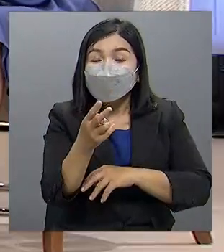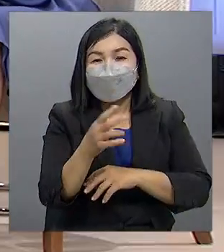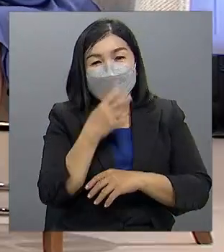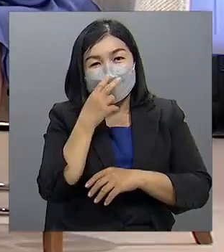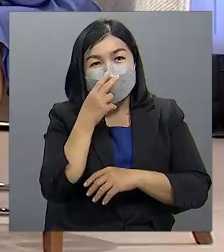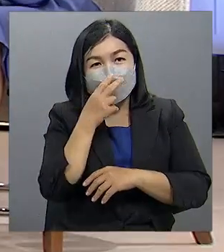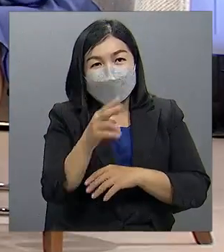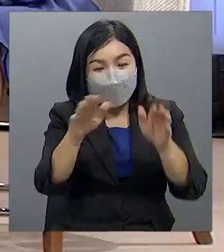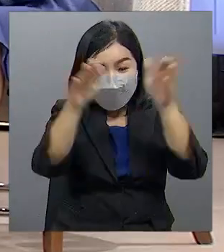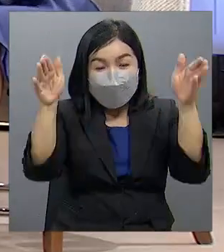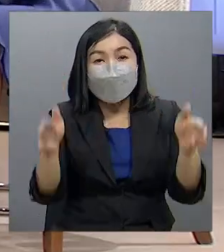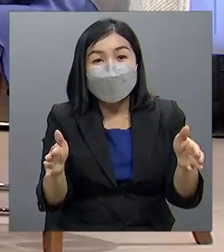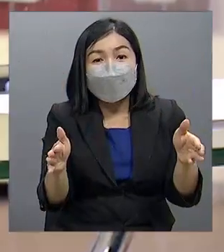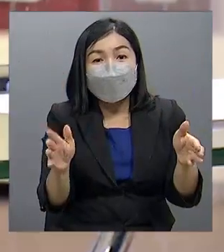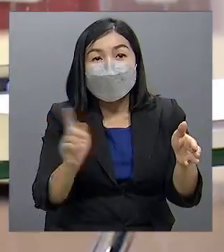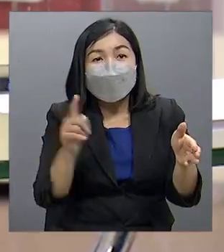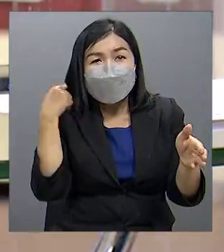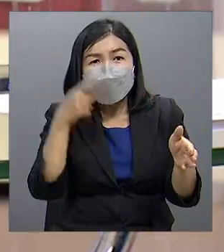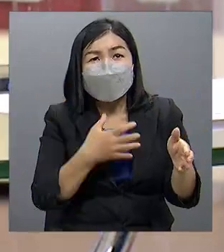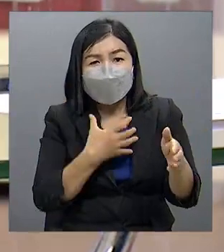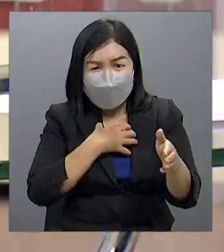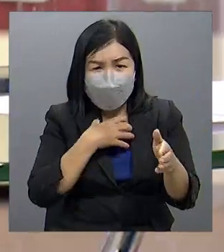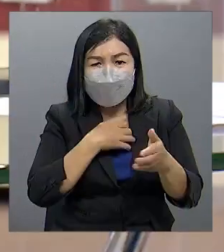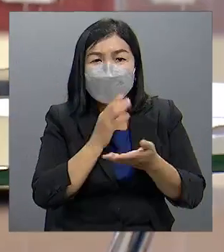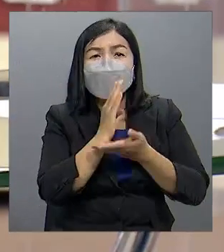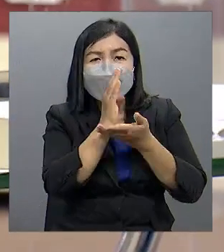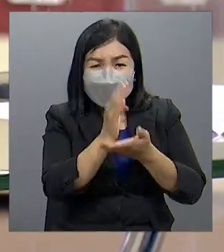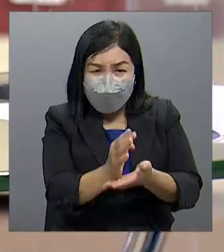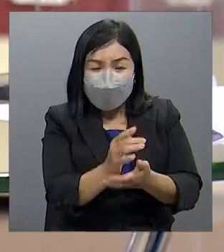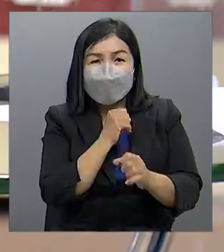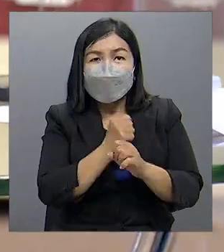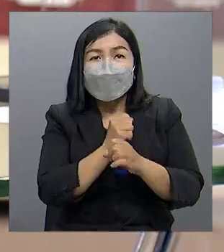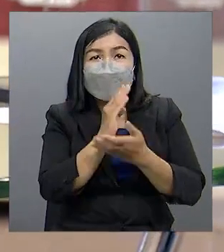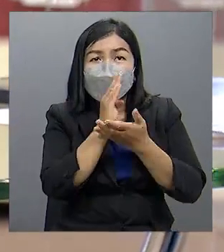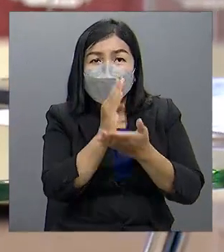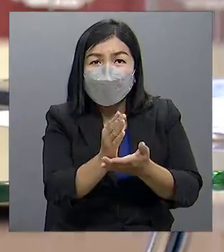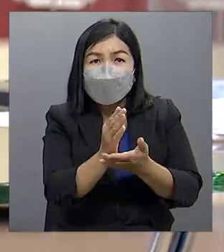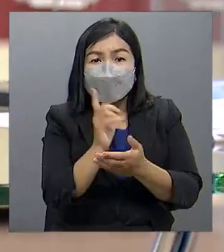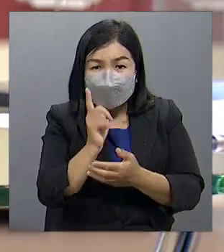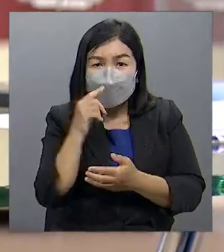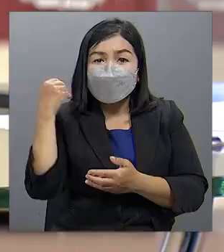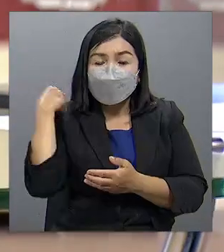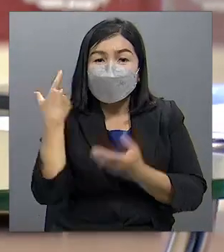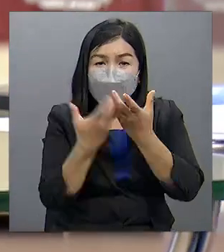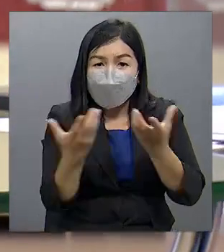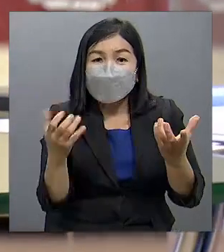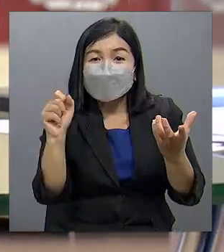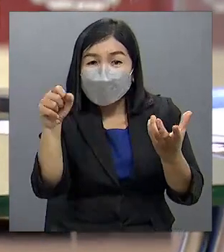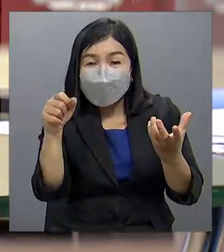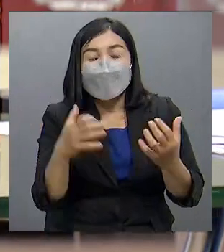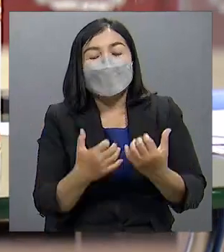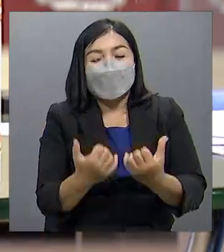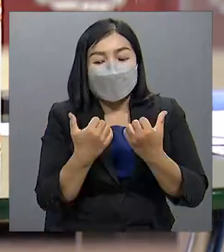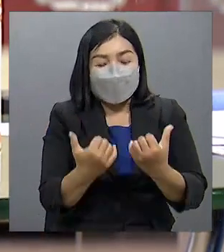นี้สำหรับใครที่อยากจะทำบุญคุณผู้ชมทำบุญทั้งทีเนี่ยมันก็ต้องมีของติดไม้ติดมือกันด้วยนะครับวันนี้คุณผู้ชมครับ